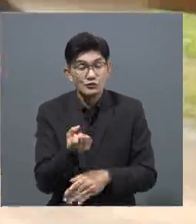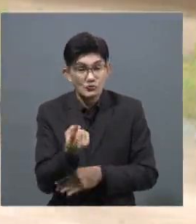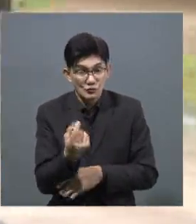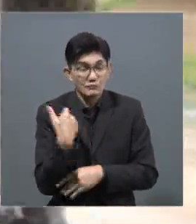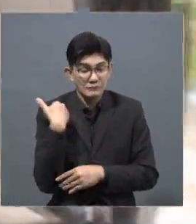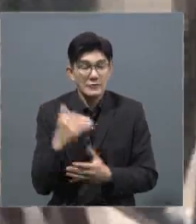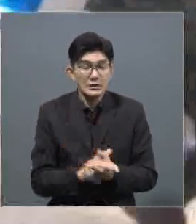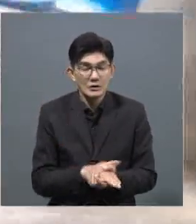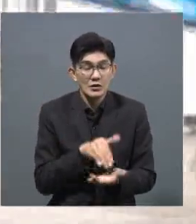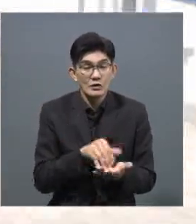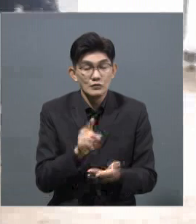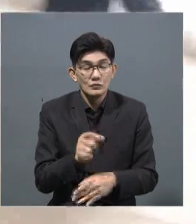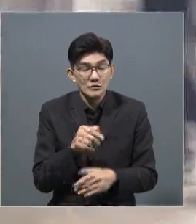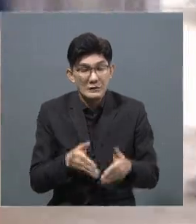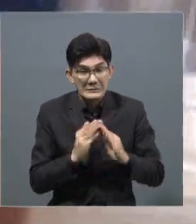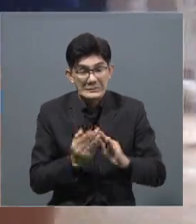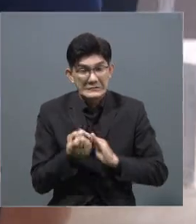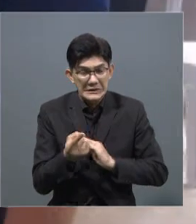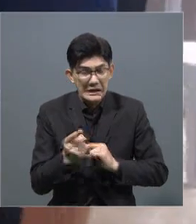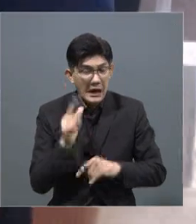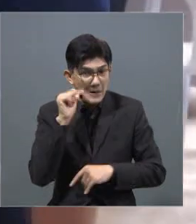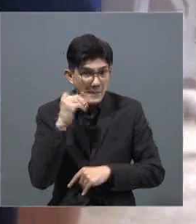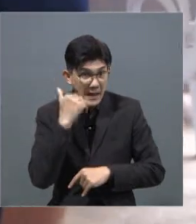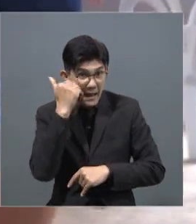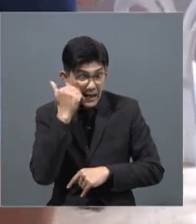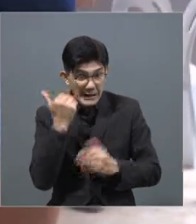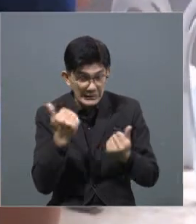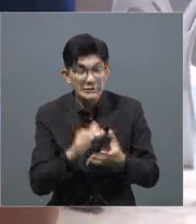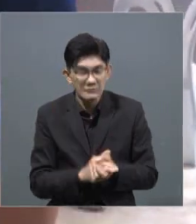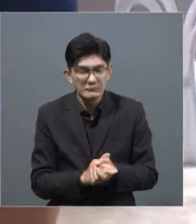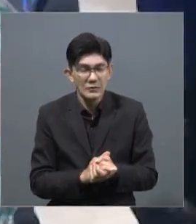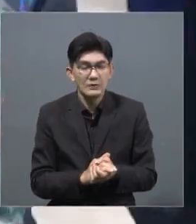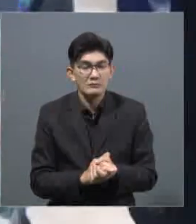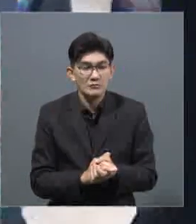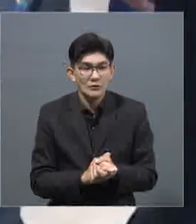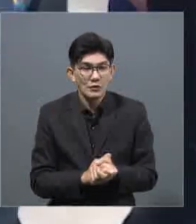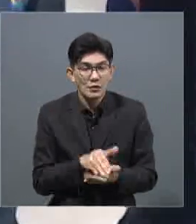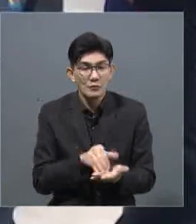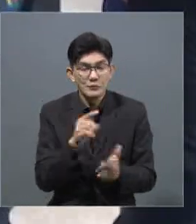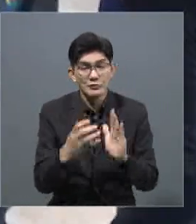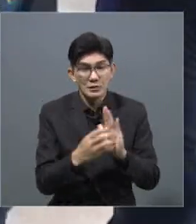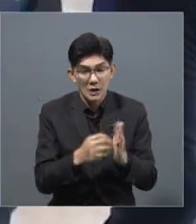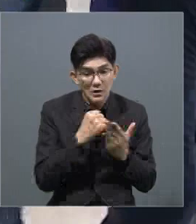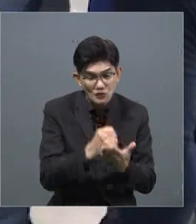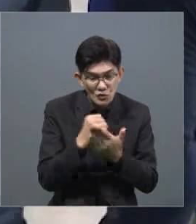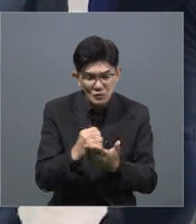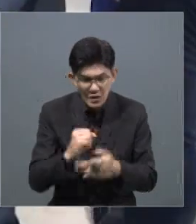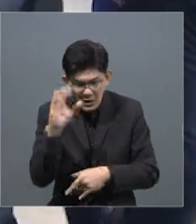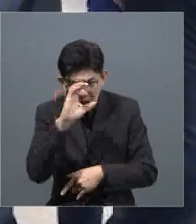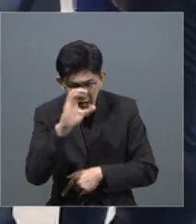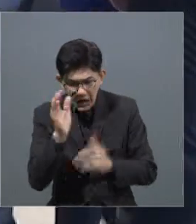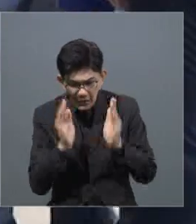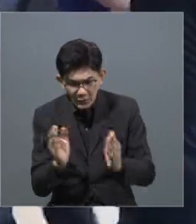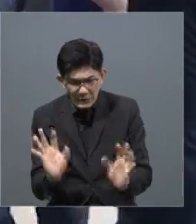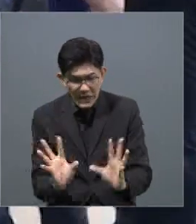างและศูนย์บัญชาการเหตุการณ์อำเภอแม่อายณกองร้อยอาสารักษาดินแดนอำเภอแม่อายเป็นศูนย์กลางช่วยเหลือในการค้นหาผู้ประสบเ